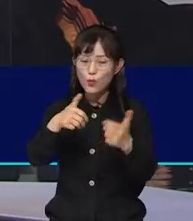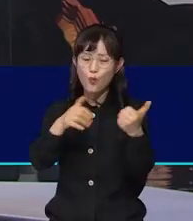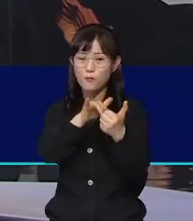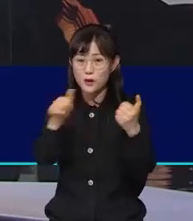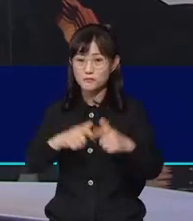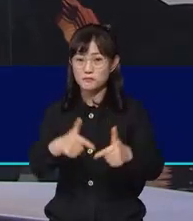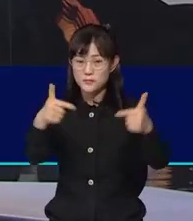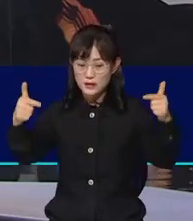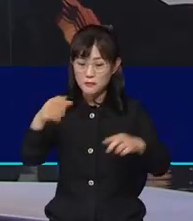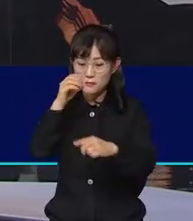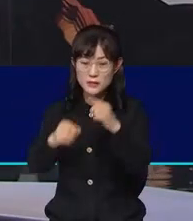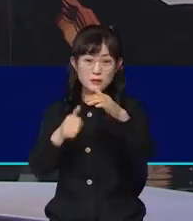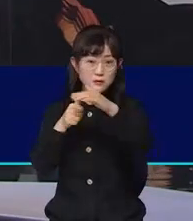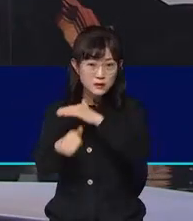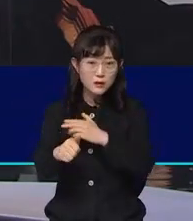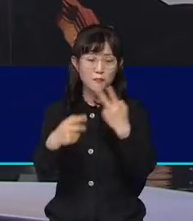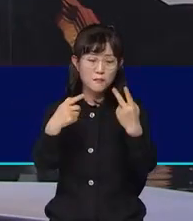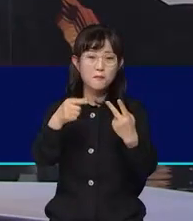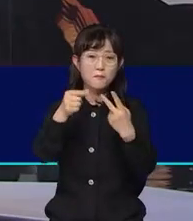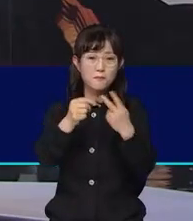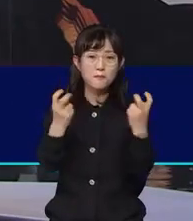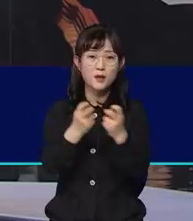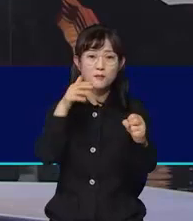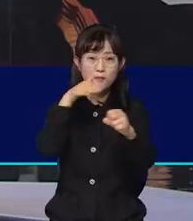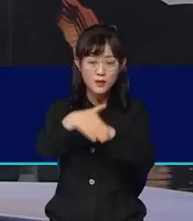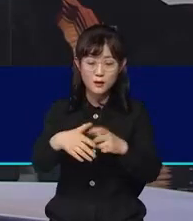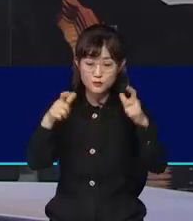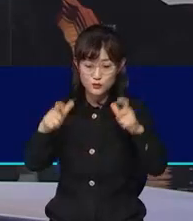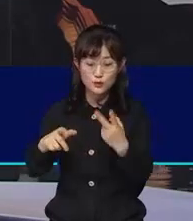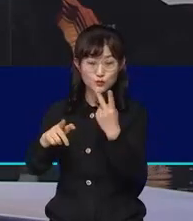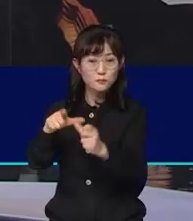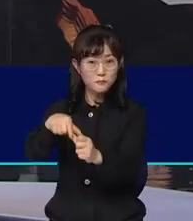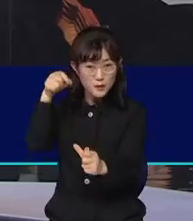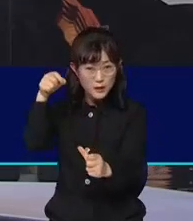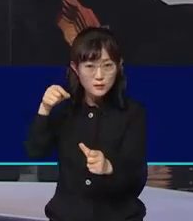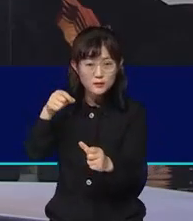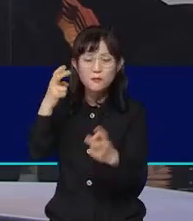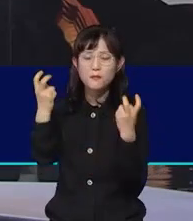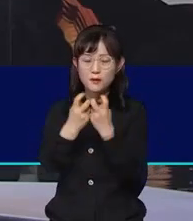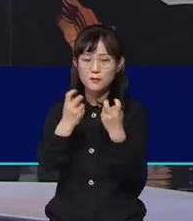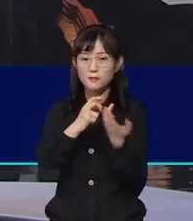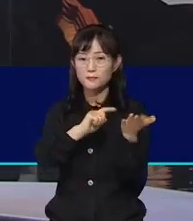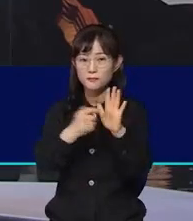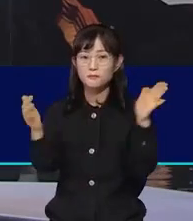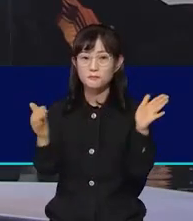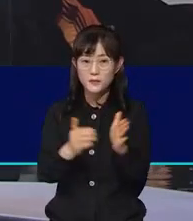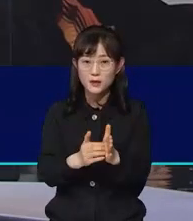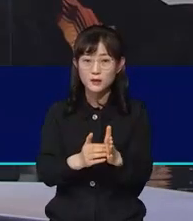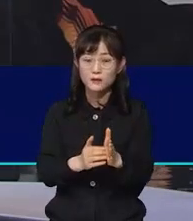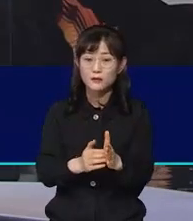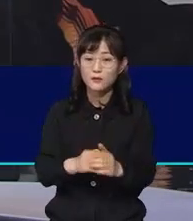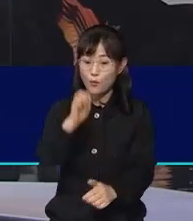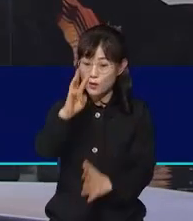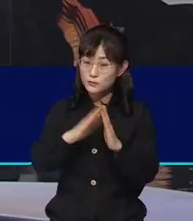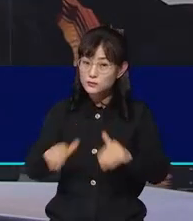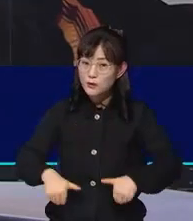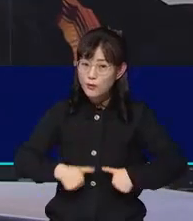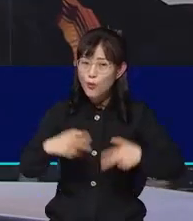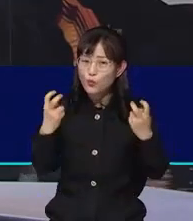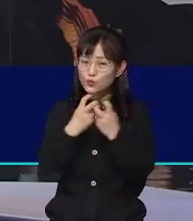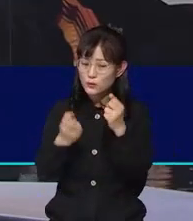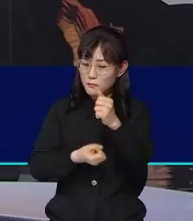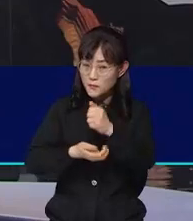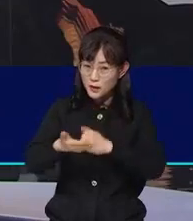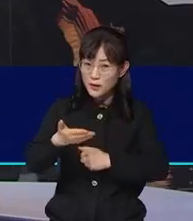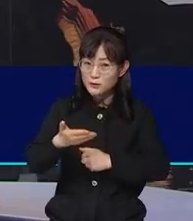비례성을 확보하는 두 개 방안과 중대 선거구제를 도입하는 한계안이 발표됐습니다 각 방안에 따라 광주 전남은 어떤